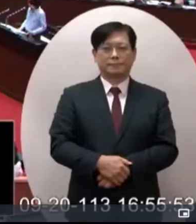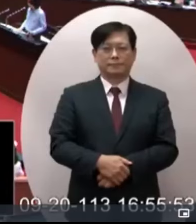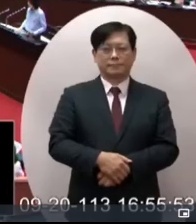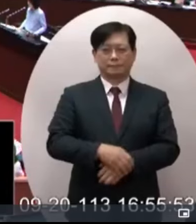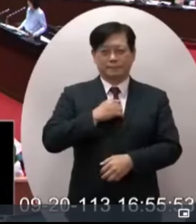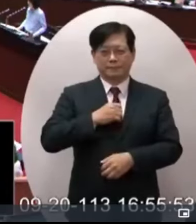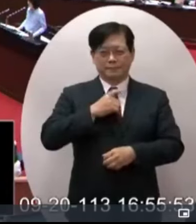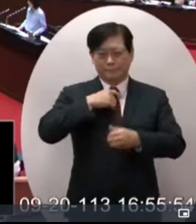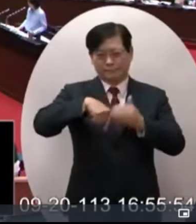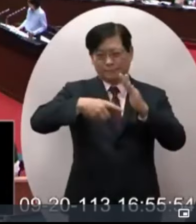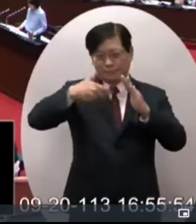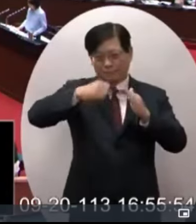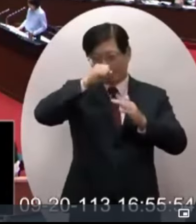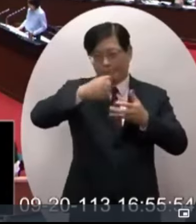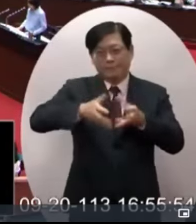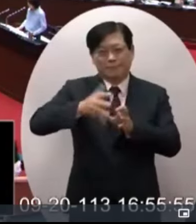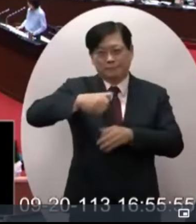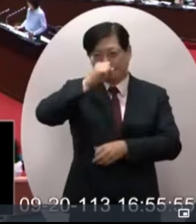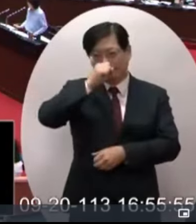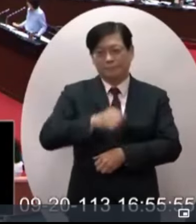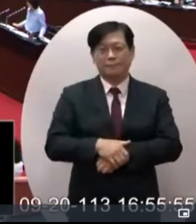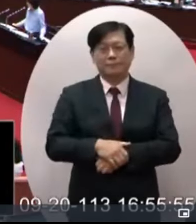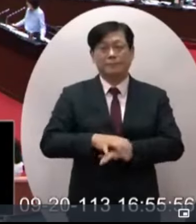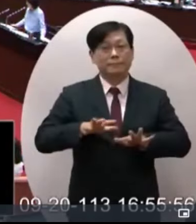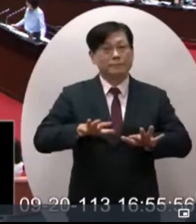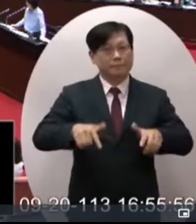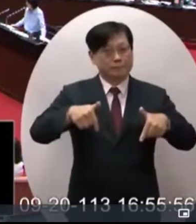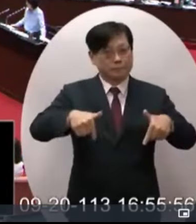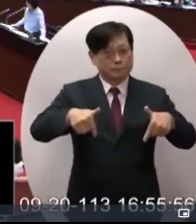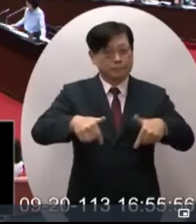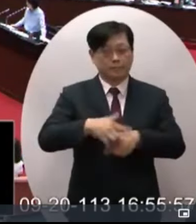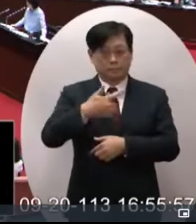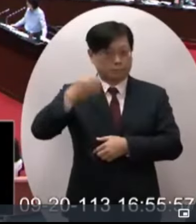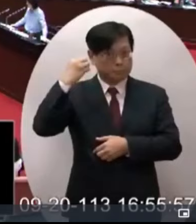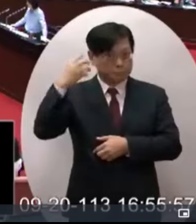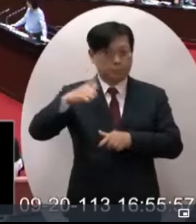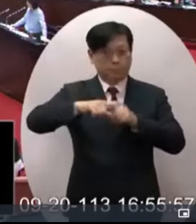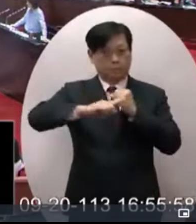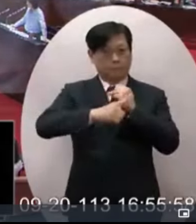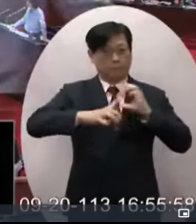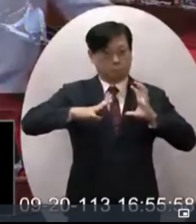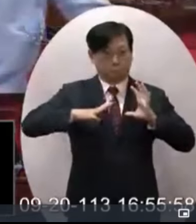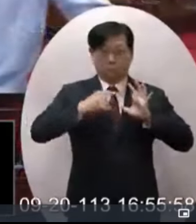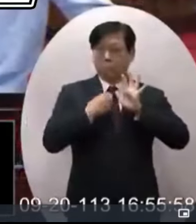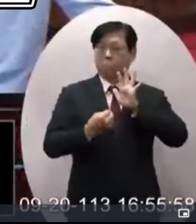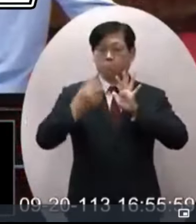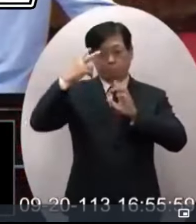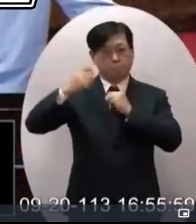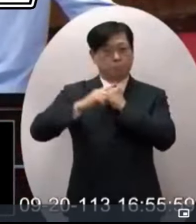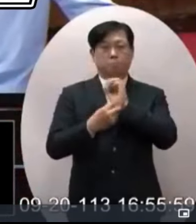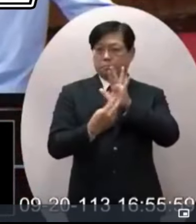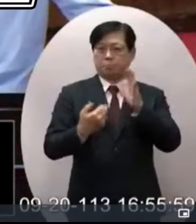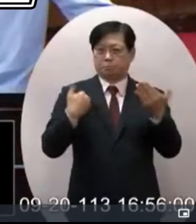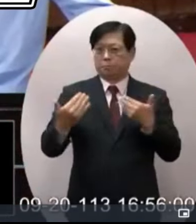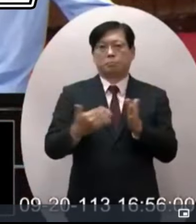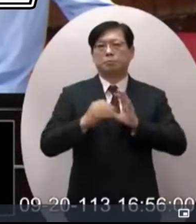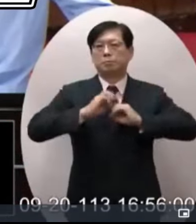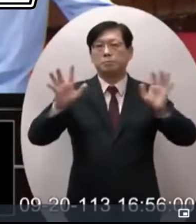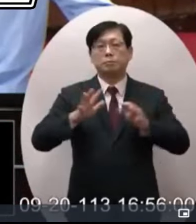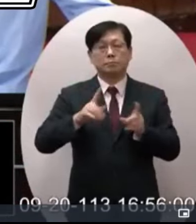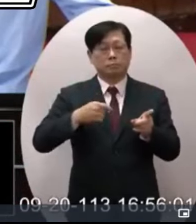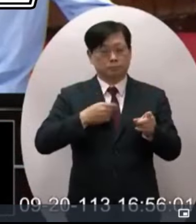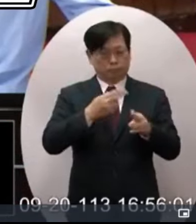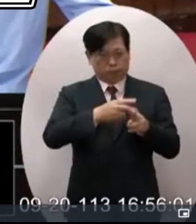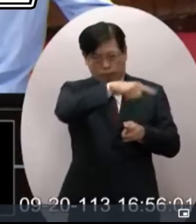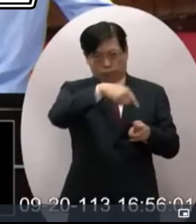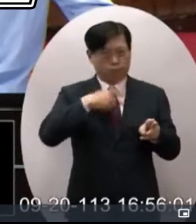王委员好。 好，院长好，部长好。在今天下午最新的大法官释宪出炉，我相信你们也应该得到